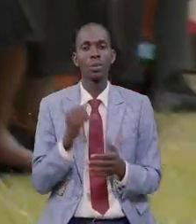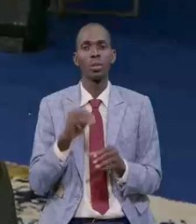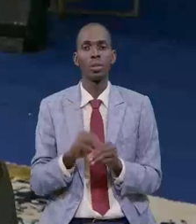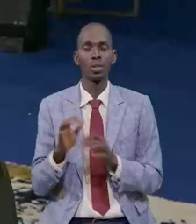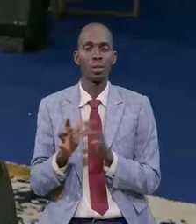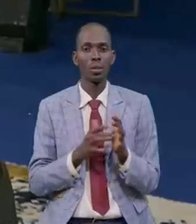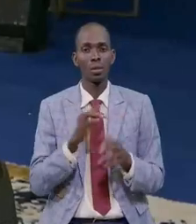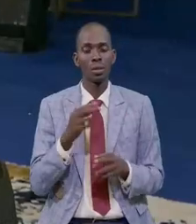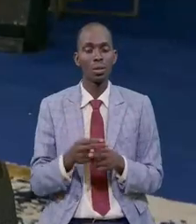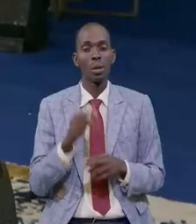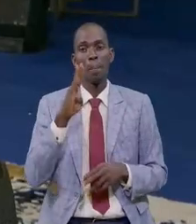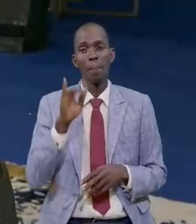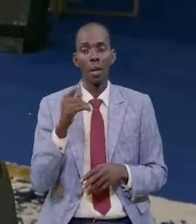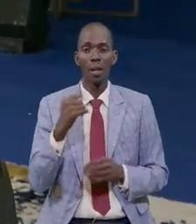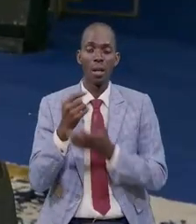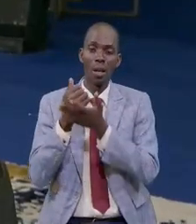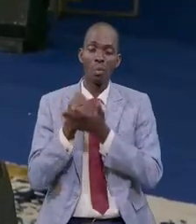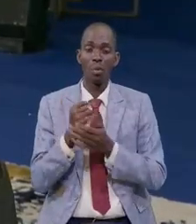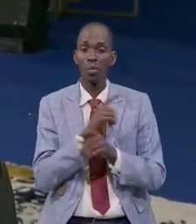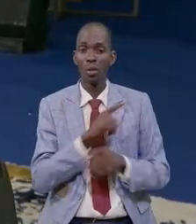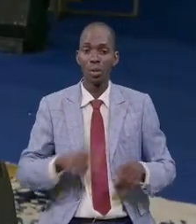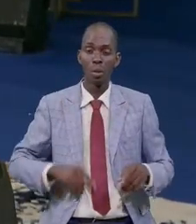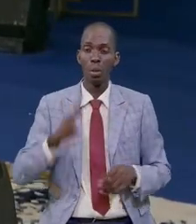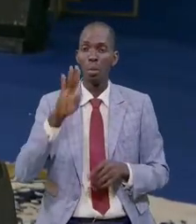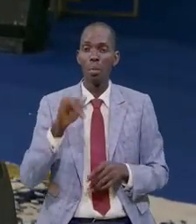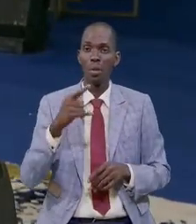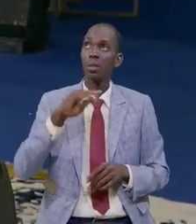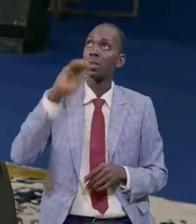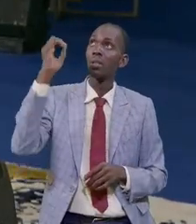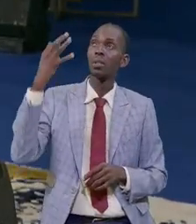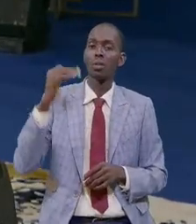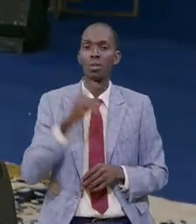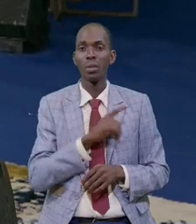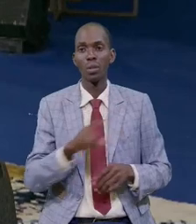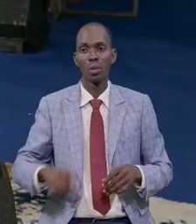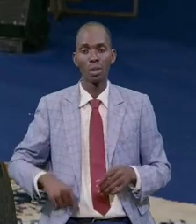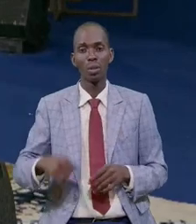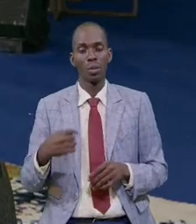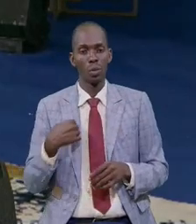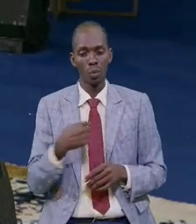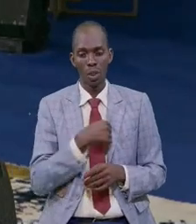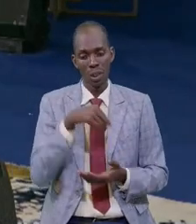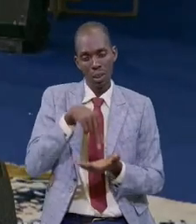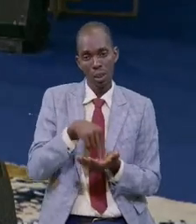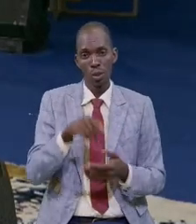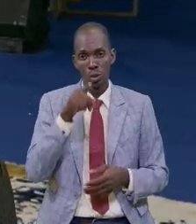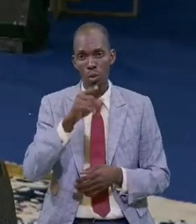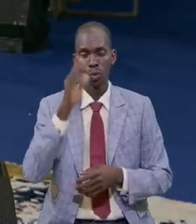l'aide de Dieu par la grâce du Seigneur nous tenons nous